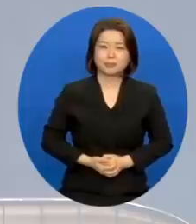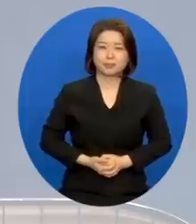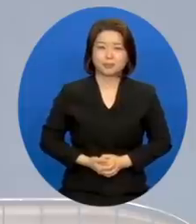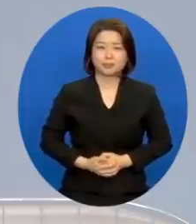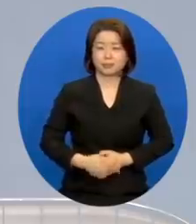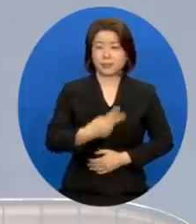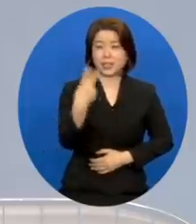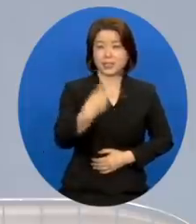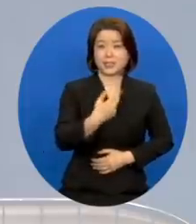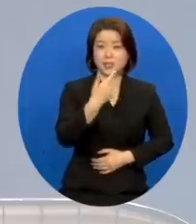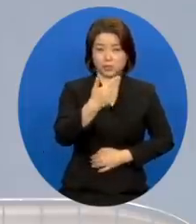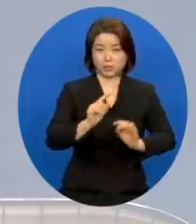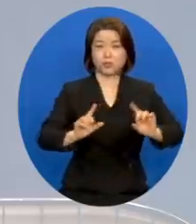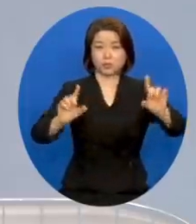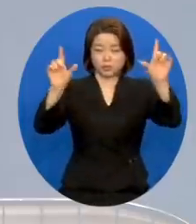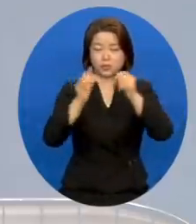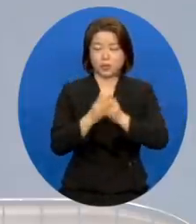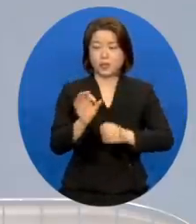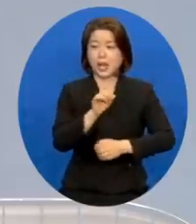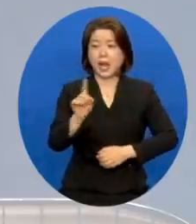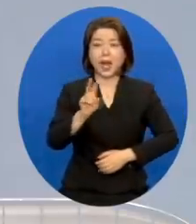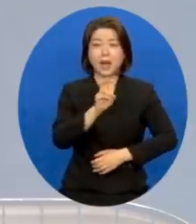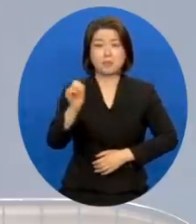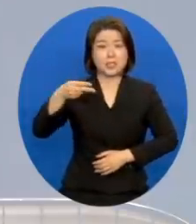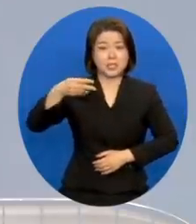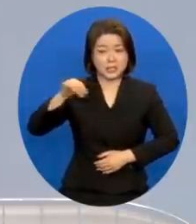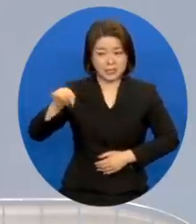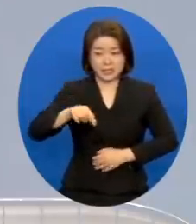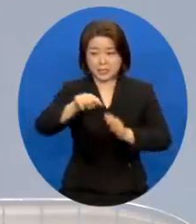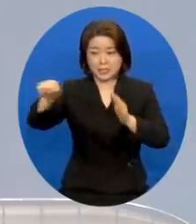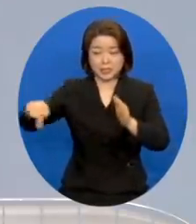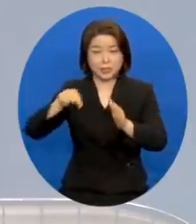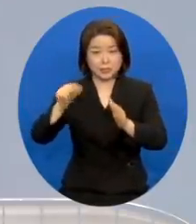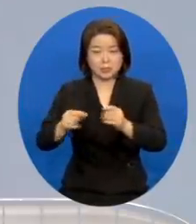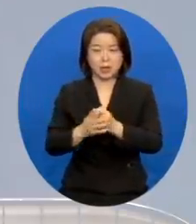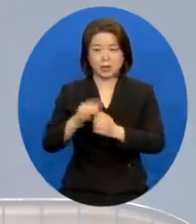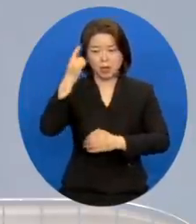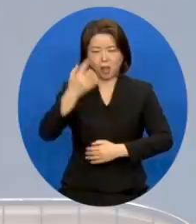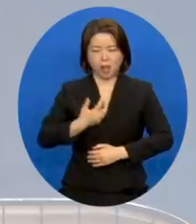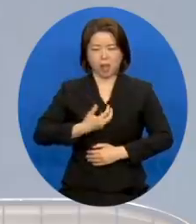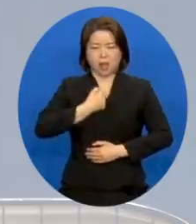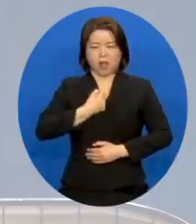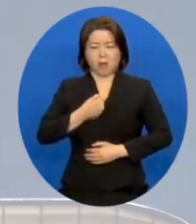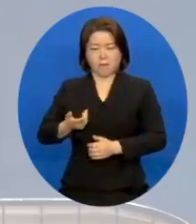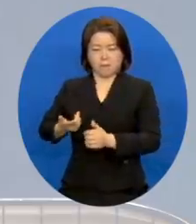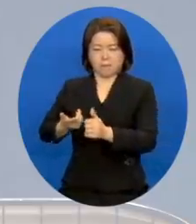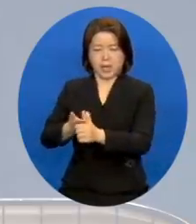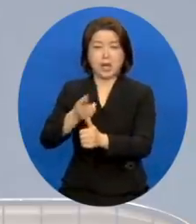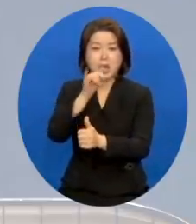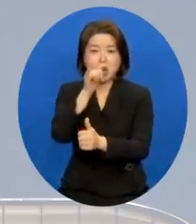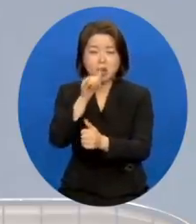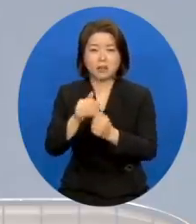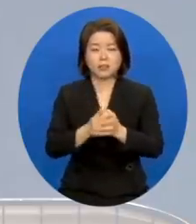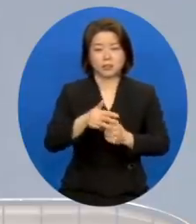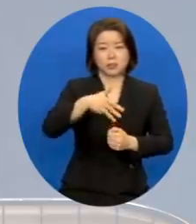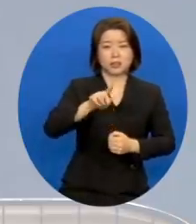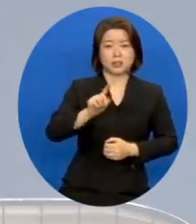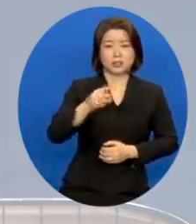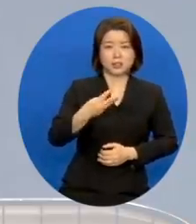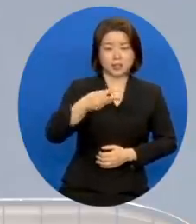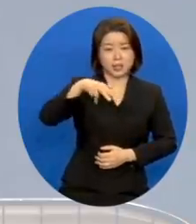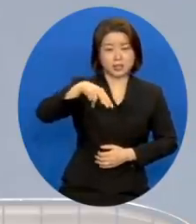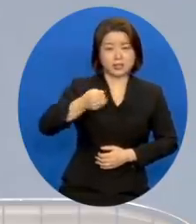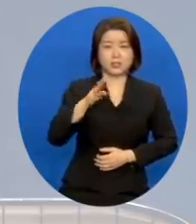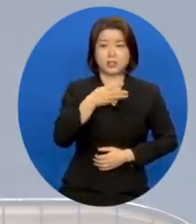2006년 입니다 그 아미쉬 마을의 충격적인 살인 사건이 일어났습니다 철수 로버트 라고 하는